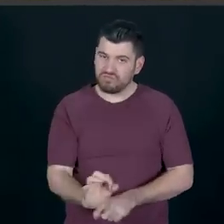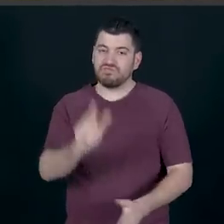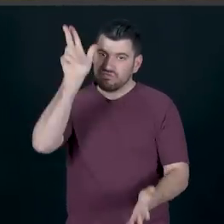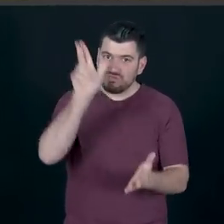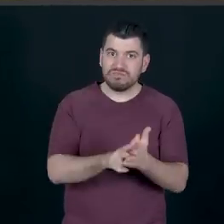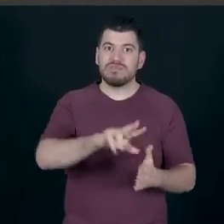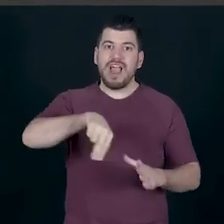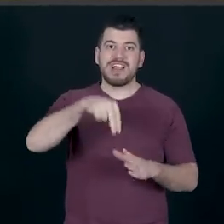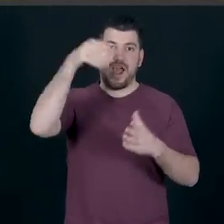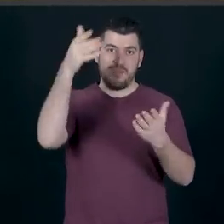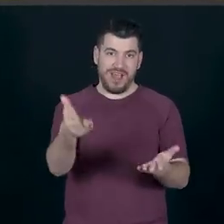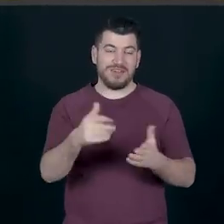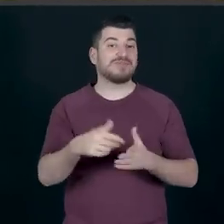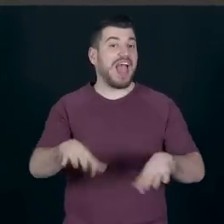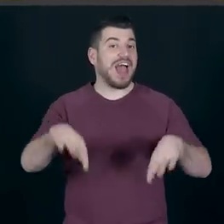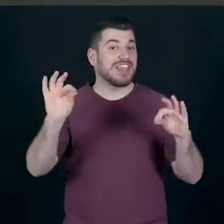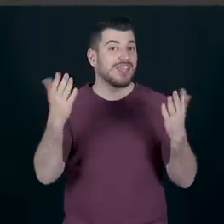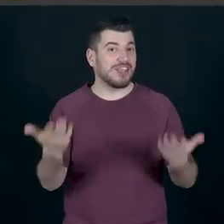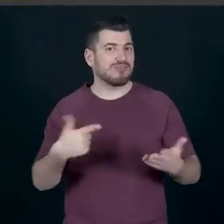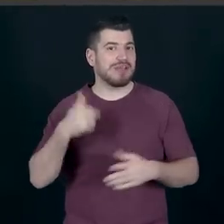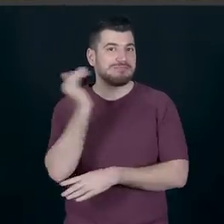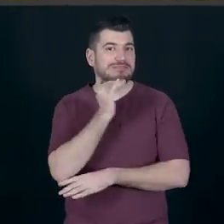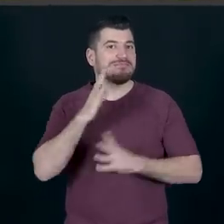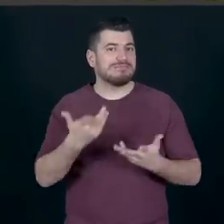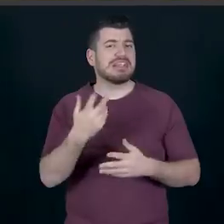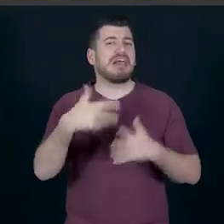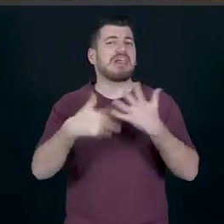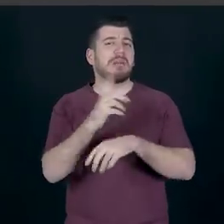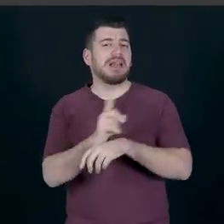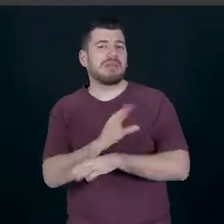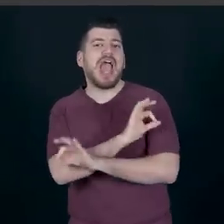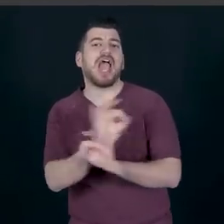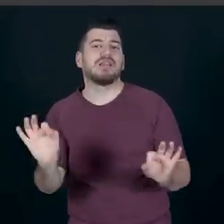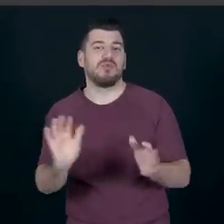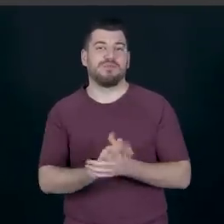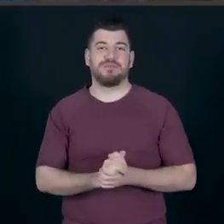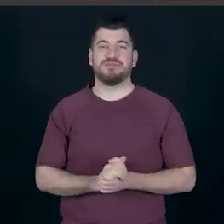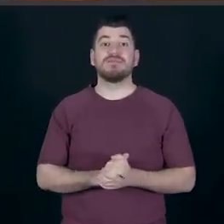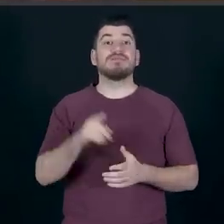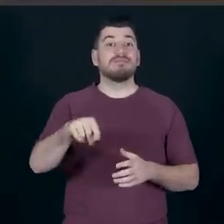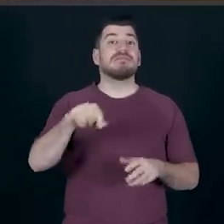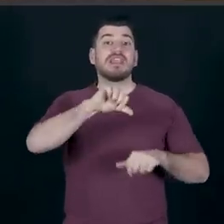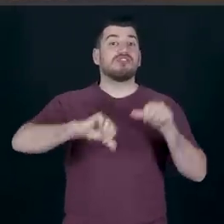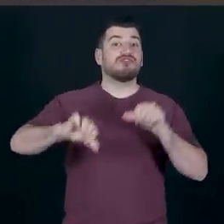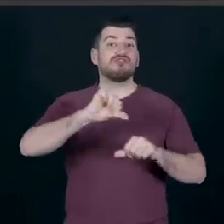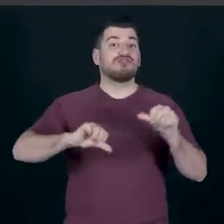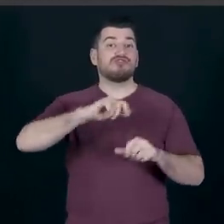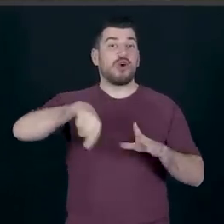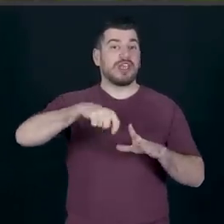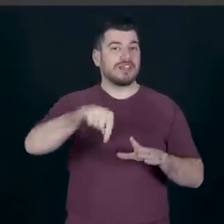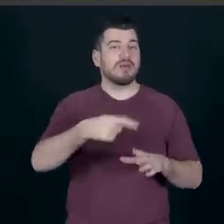αυθεντική καρμπονάρα. Πάμε να ξεκινήσουμε πολύ γρήγορα, σε ένα τέταρτο έχετε φαγητό. Στο Kitchen Lab σήμερα μυρίζει